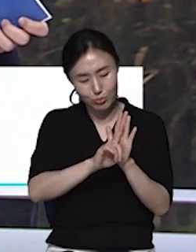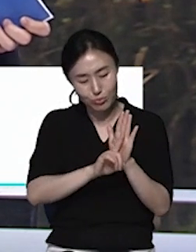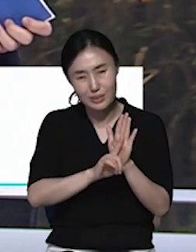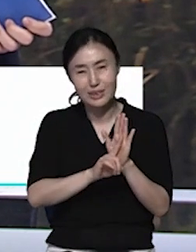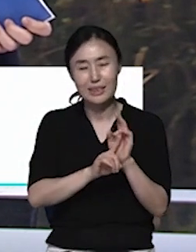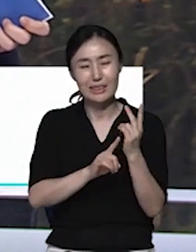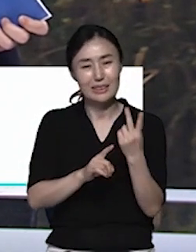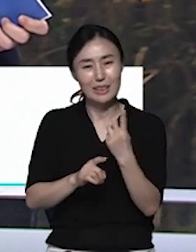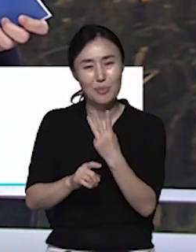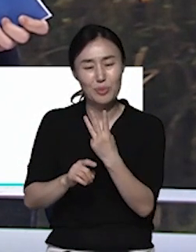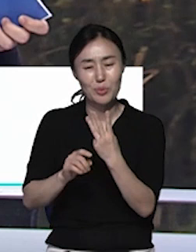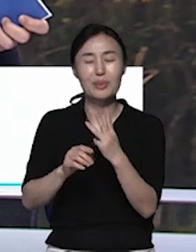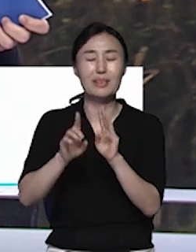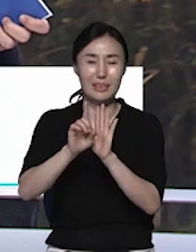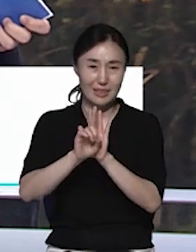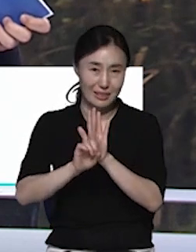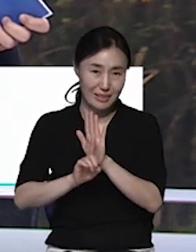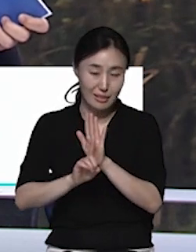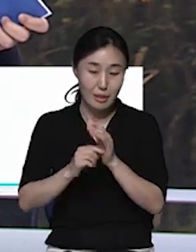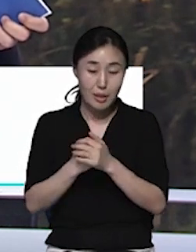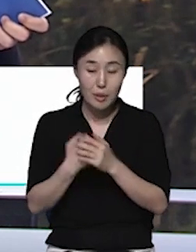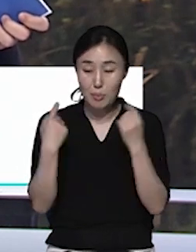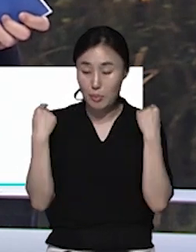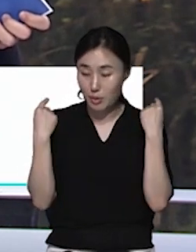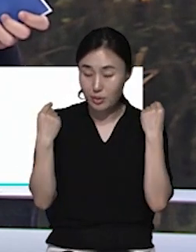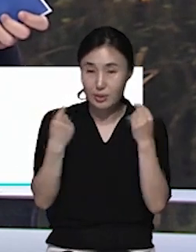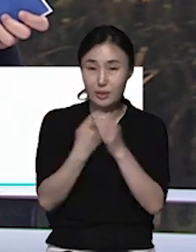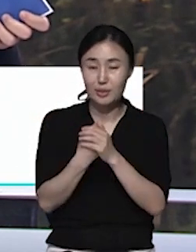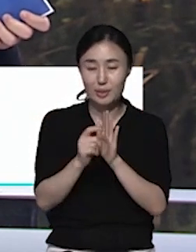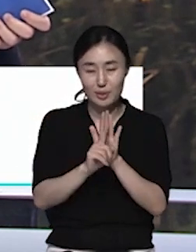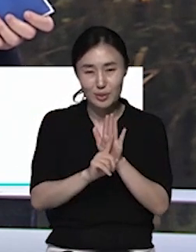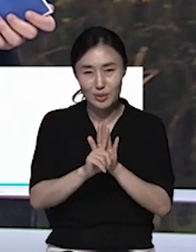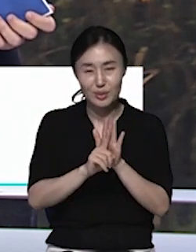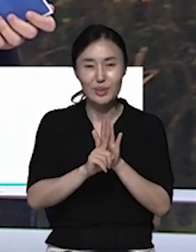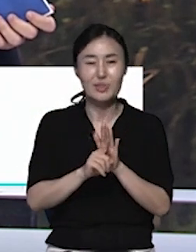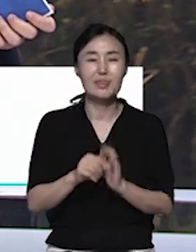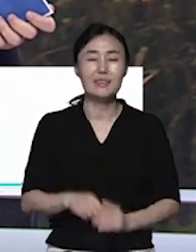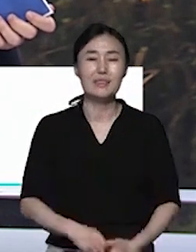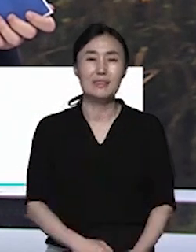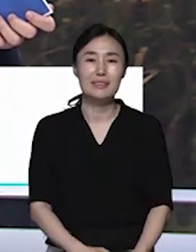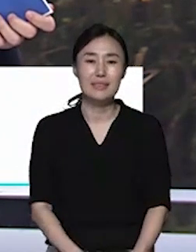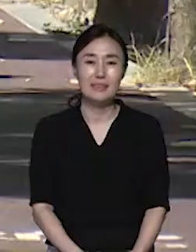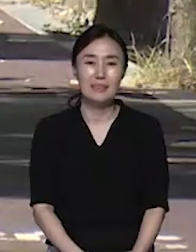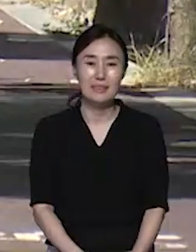출발하겠고 평년 기온은 다음 주쯤 회복하겠습니다. 정의진 기자입니다.